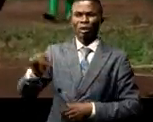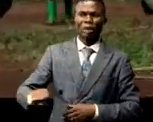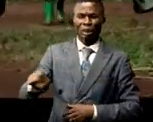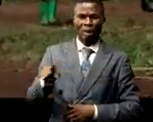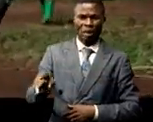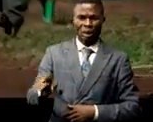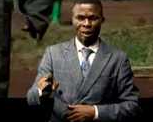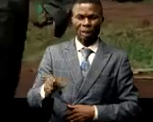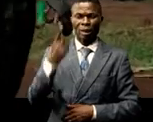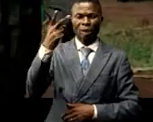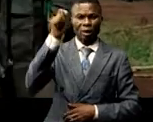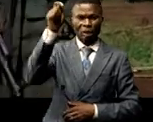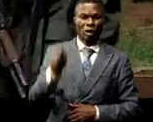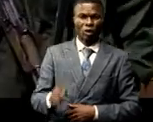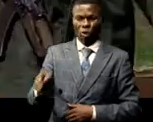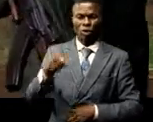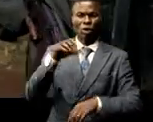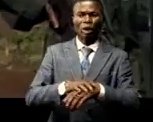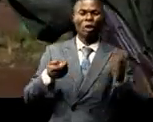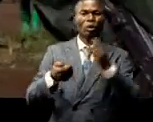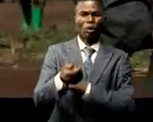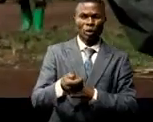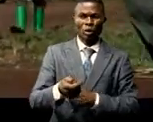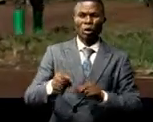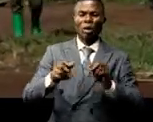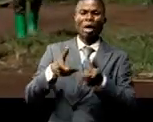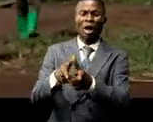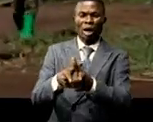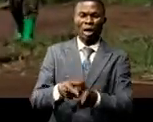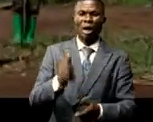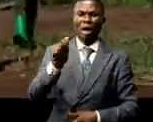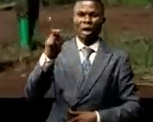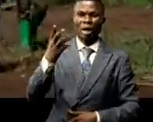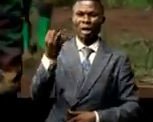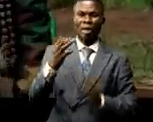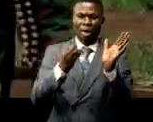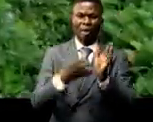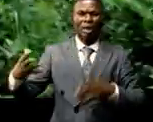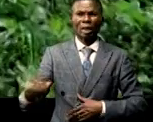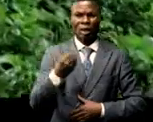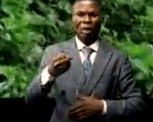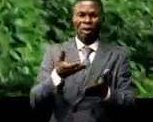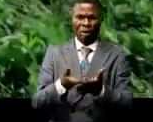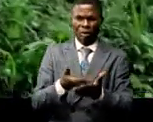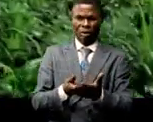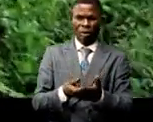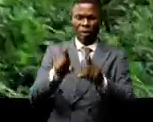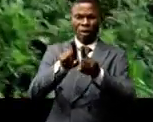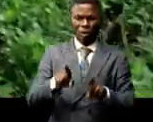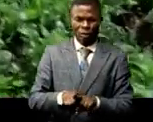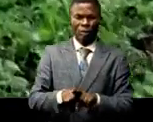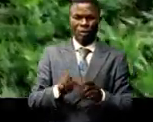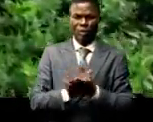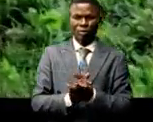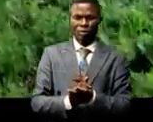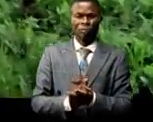où 2 éléments Codeco neutralisés et une arme AK-47 récupérée par les forces loyalistes. Par ailleurs, au front sud